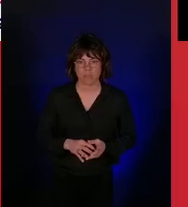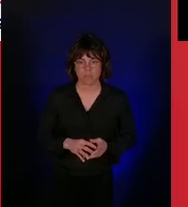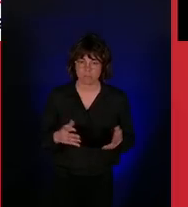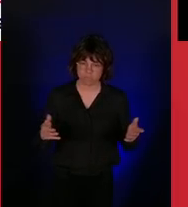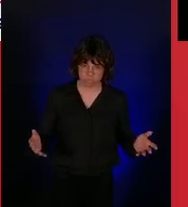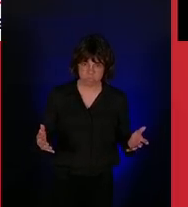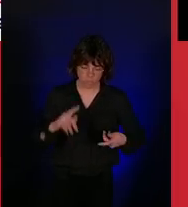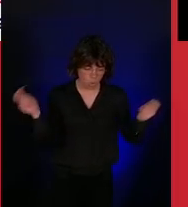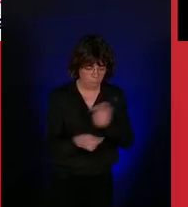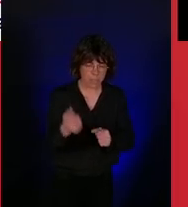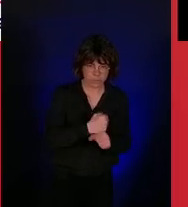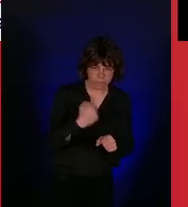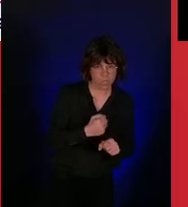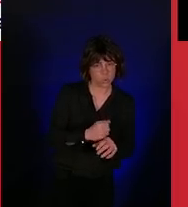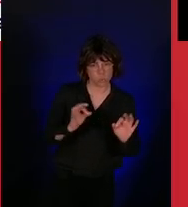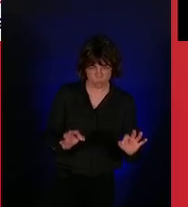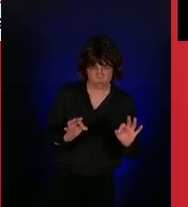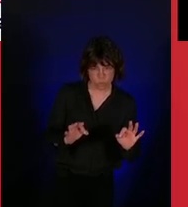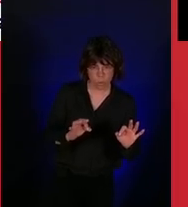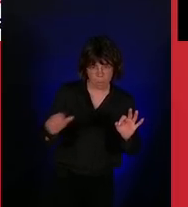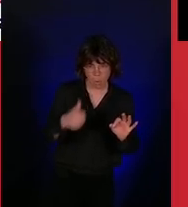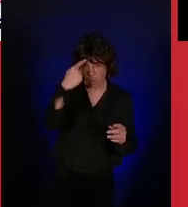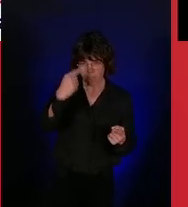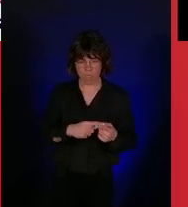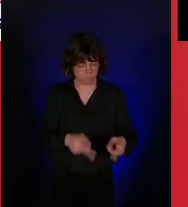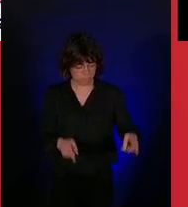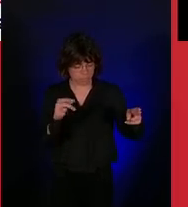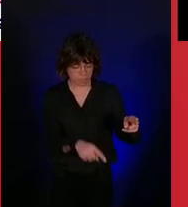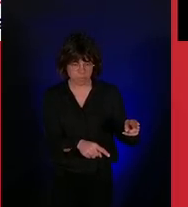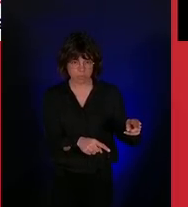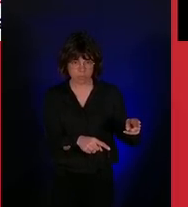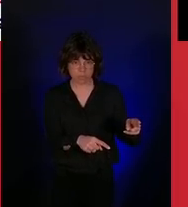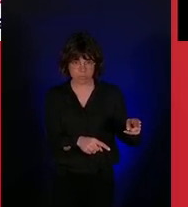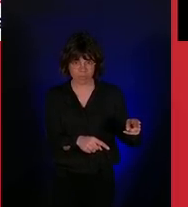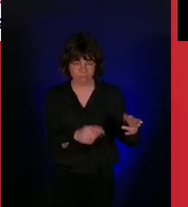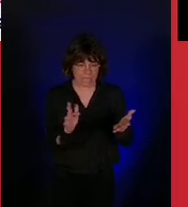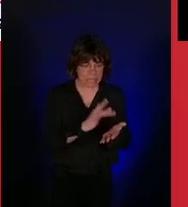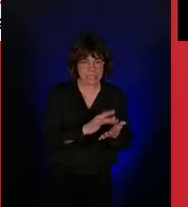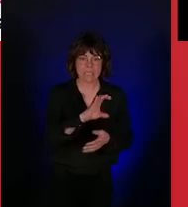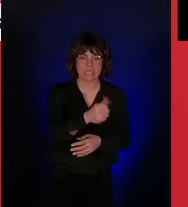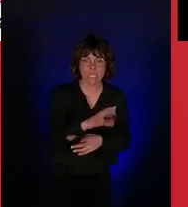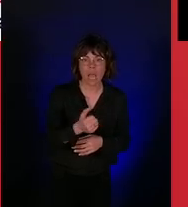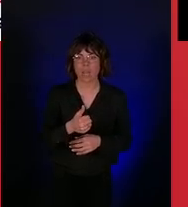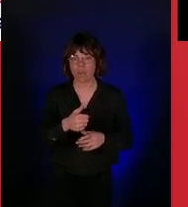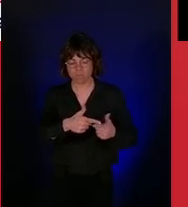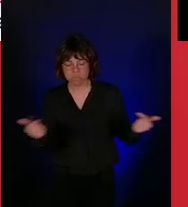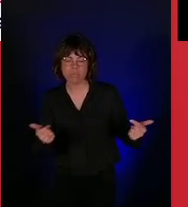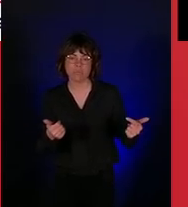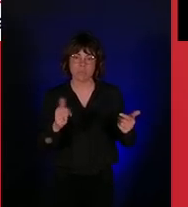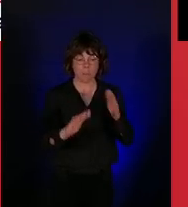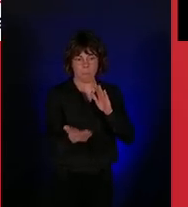Concernant la transformation du travail, il est fait état dans le premier item de l'ampleur compris le digital et le numérique avec pour